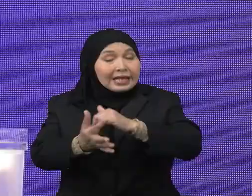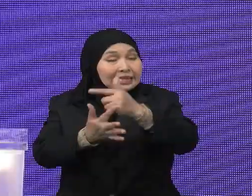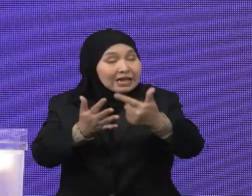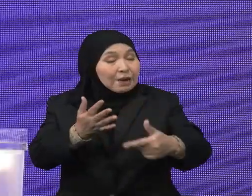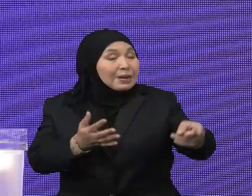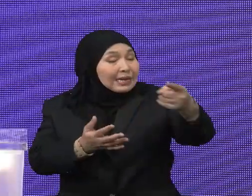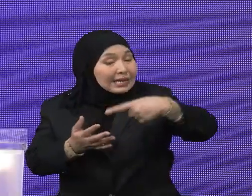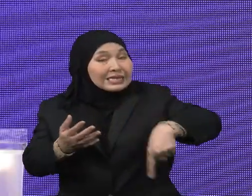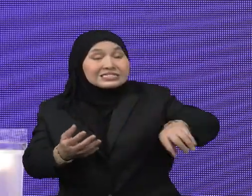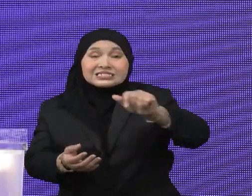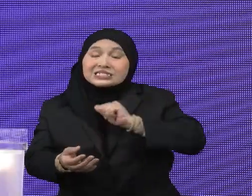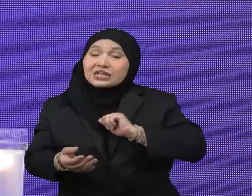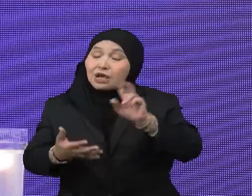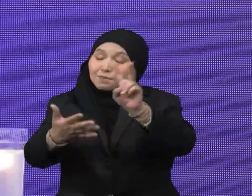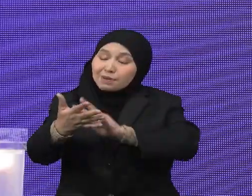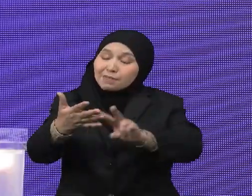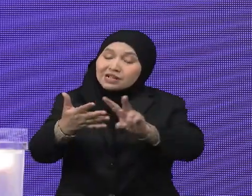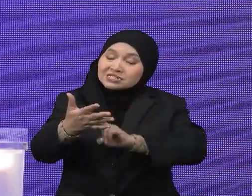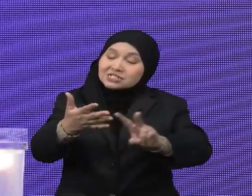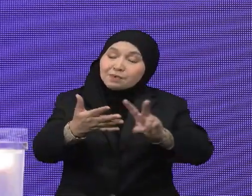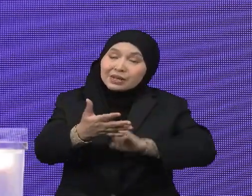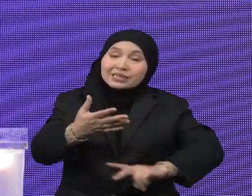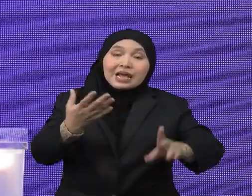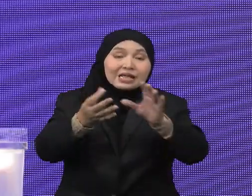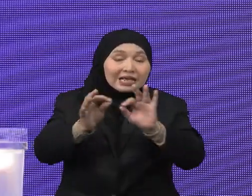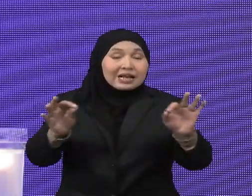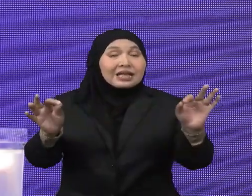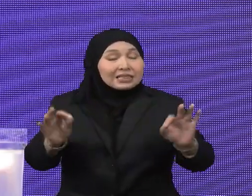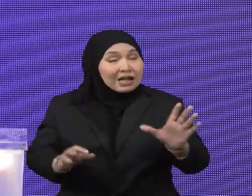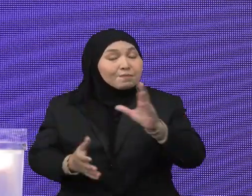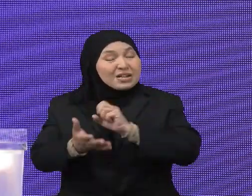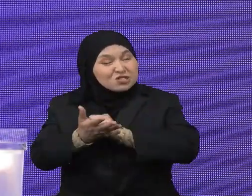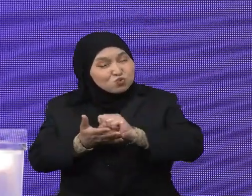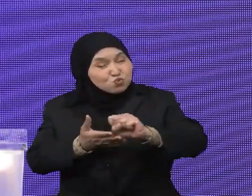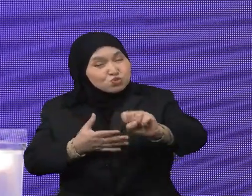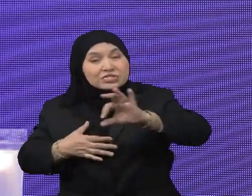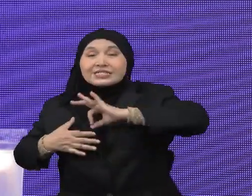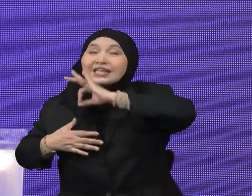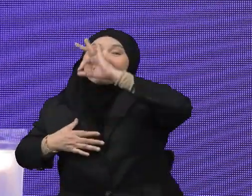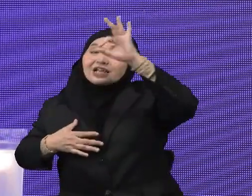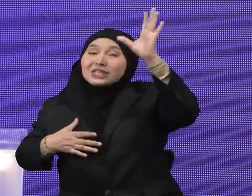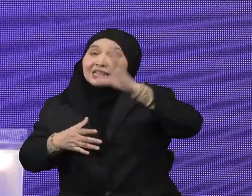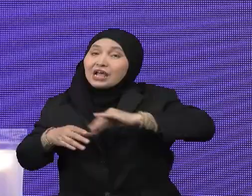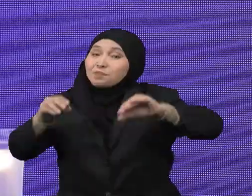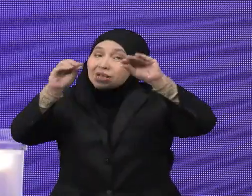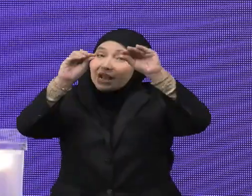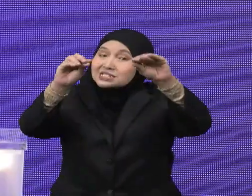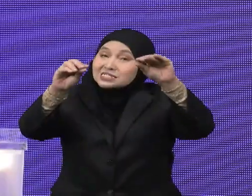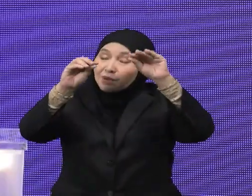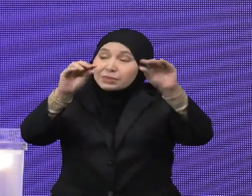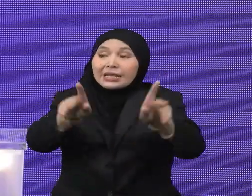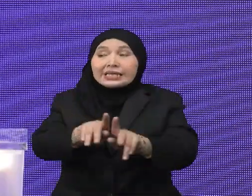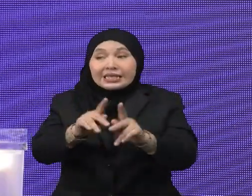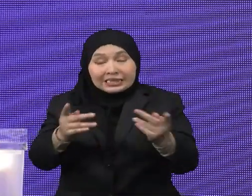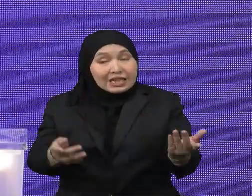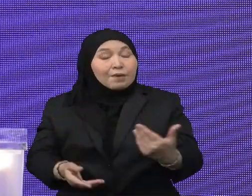mereka sendiri yang membacakan kepada mereka ayat-ayatnya mensucikan jiwa mereka dan mengajarkan kepada mereka kitab